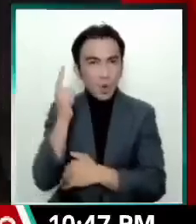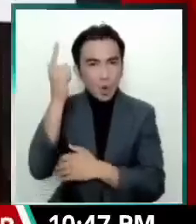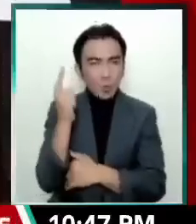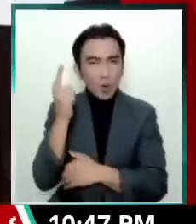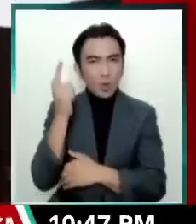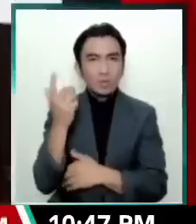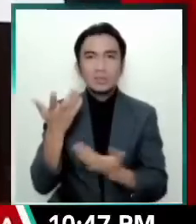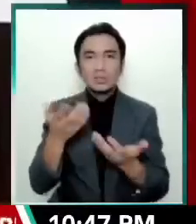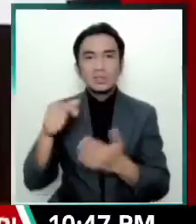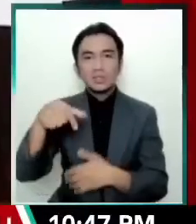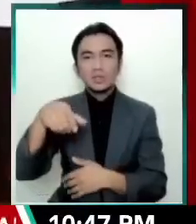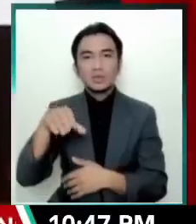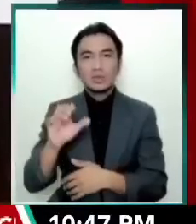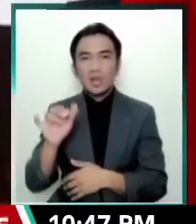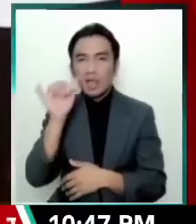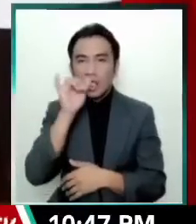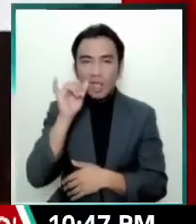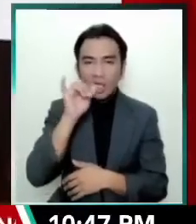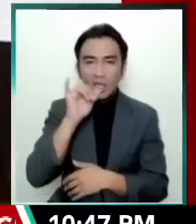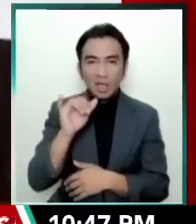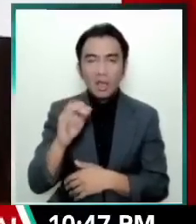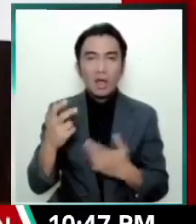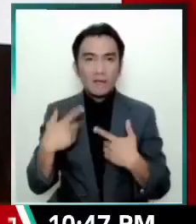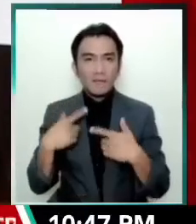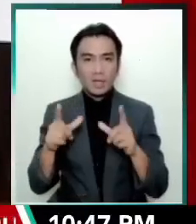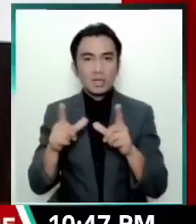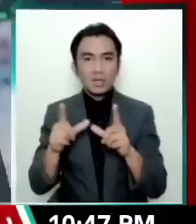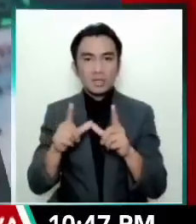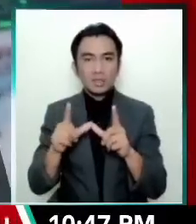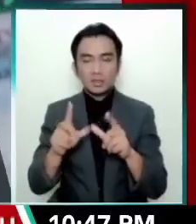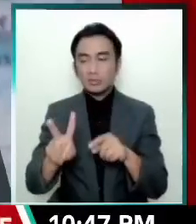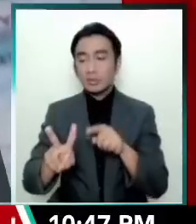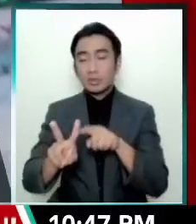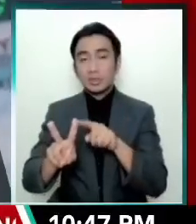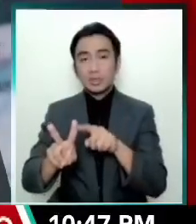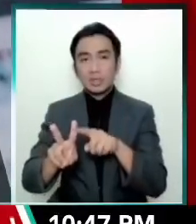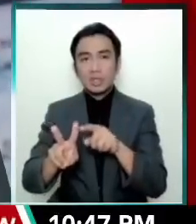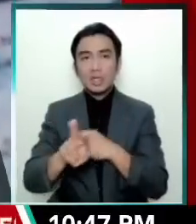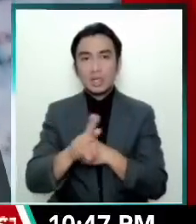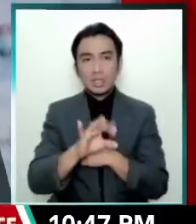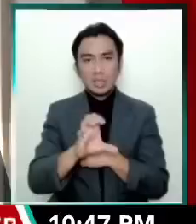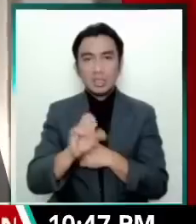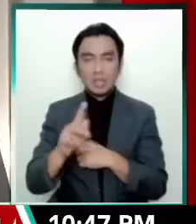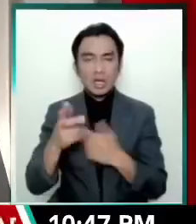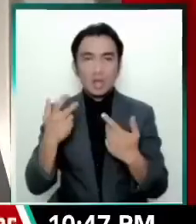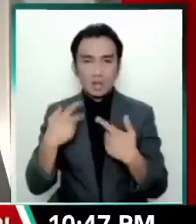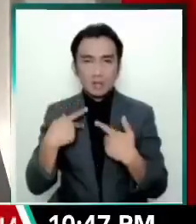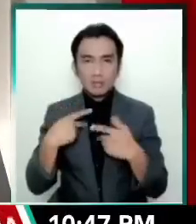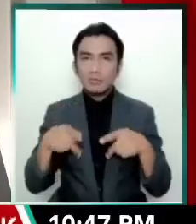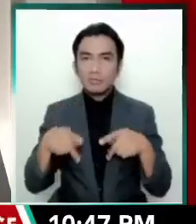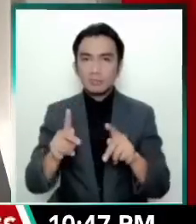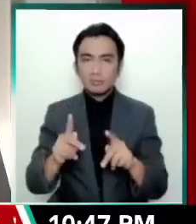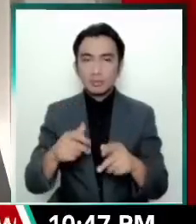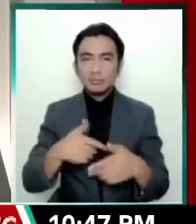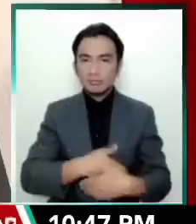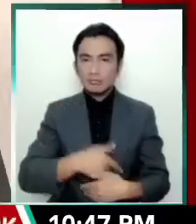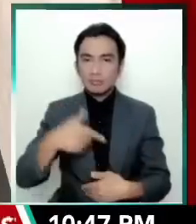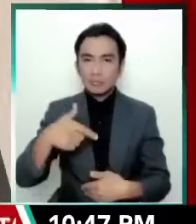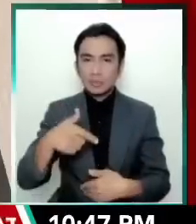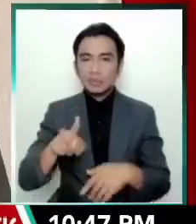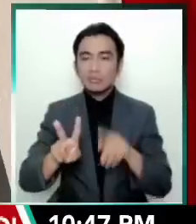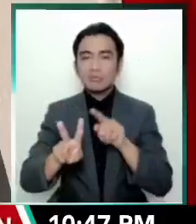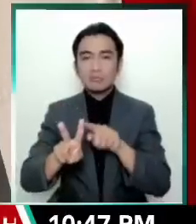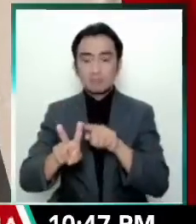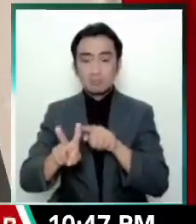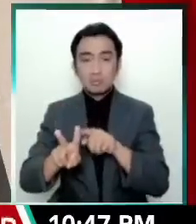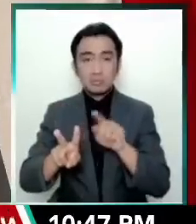City. Nakalisensya ang baril sa isa sa mga inarestong si Ricky Cabungcal. Meron din itong permit to carry firearm. Pulis daw ang misis niya.